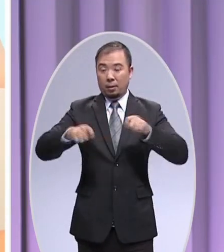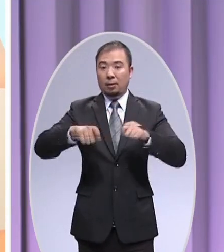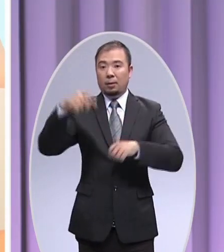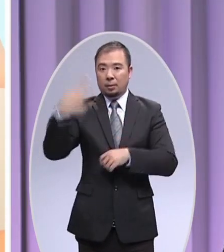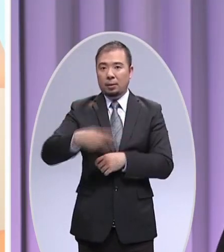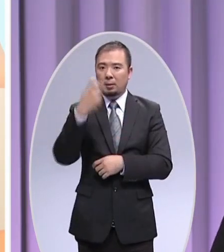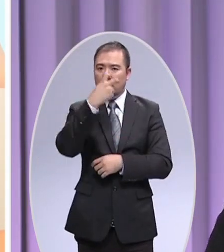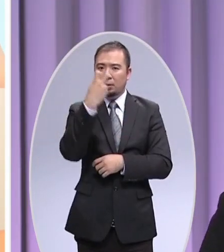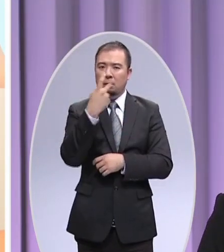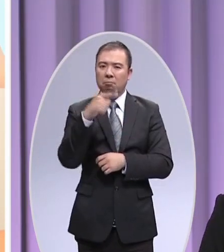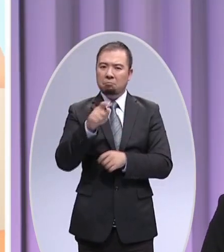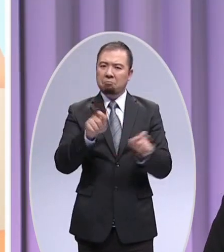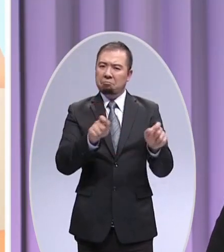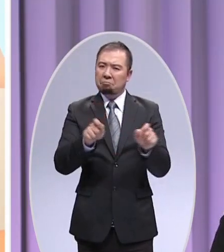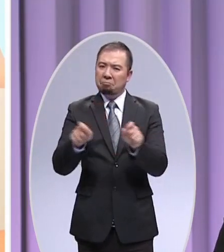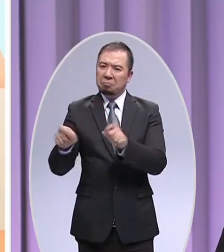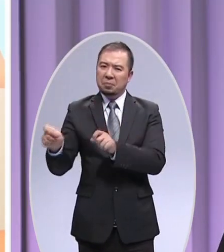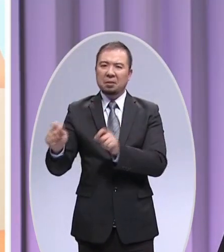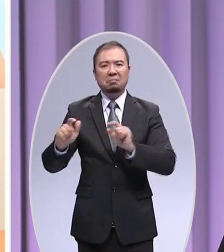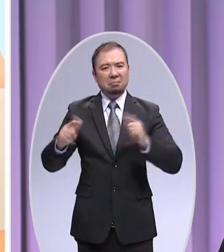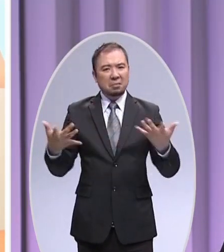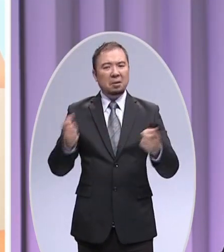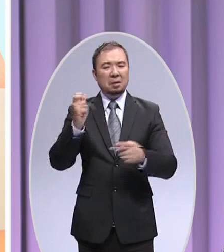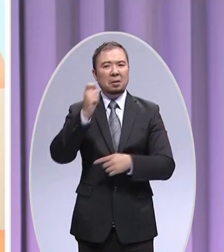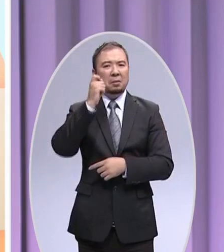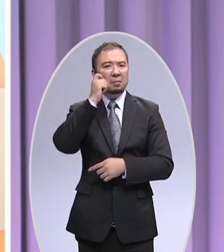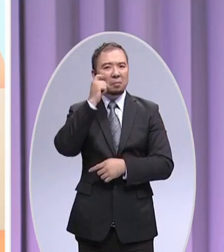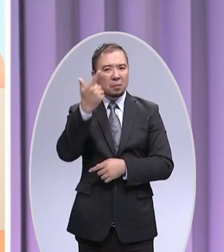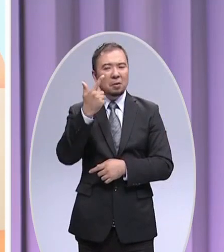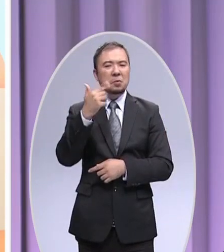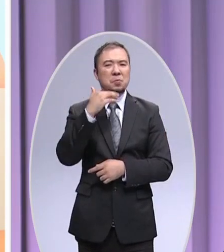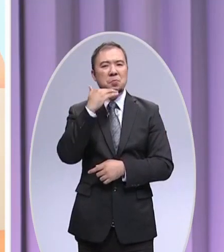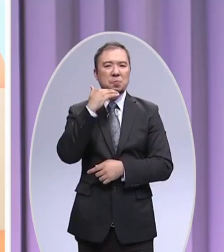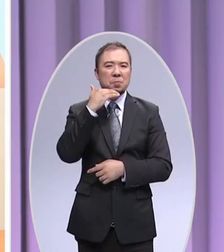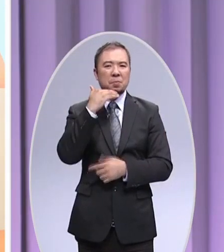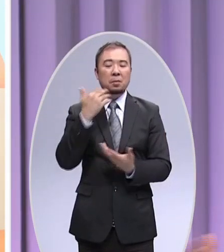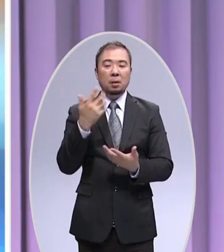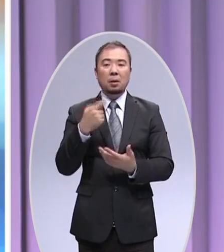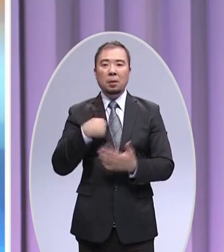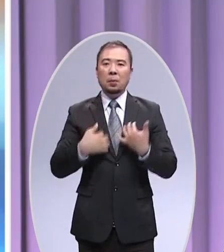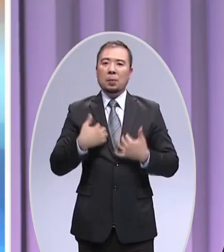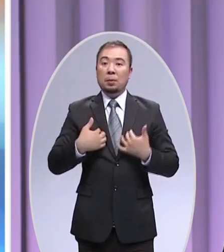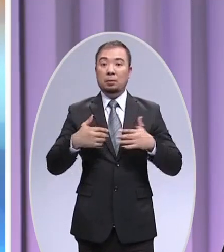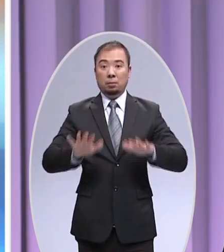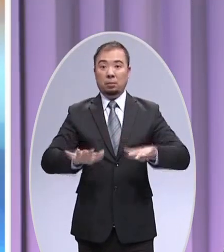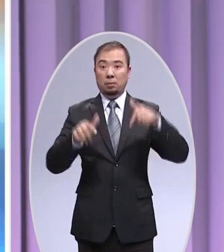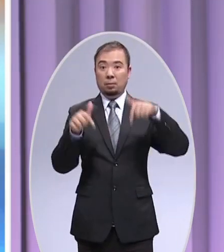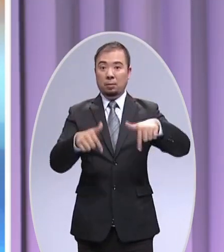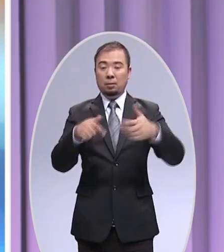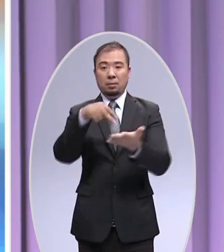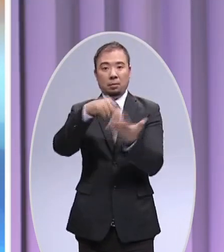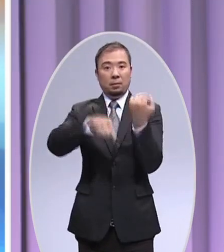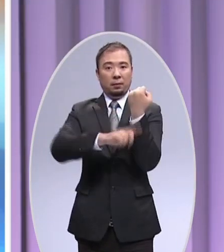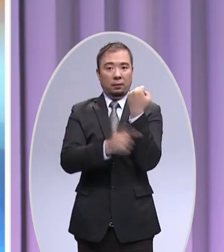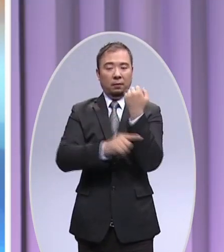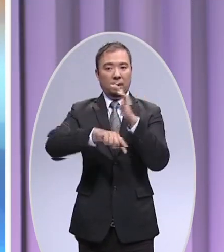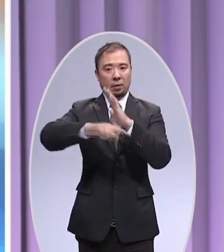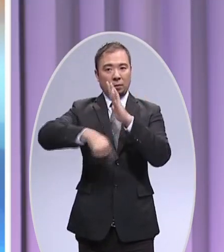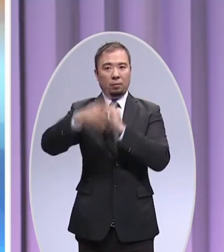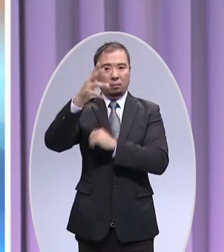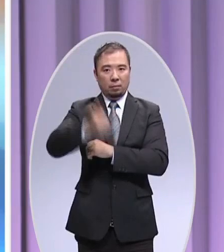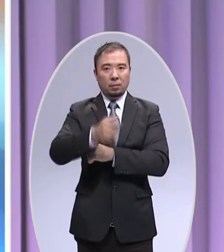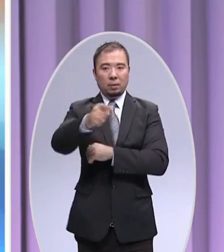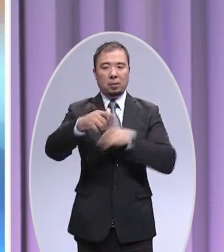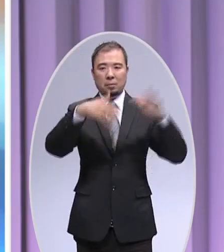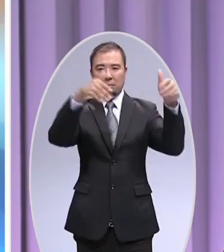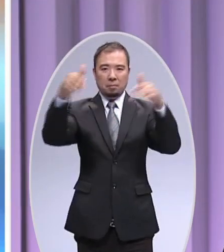要再拖半年以上。但是我很高兴的就是今天下午我们立法院长已经召集朝